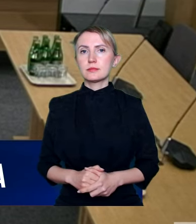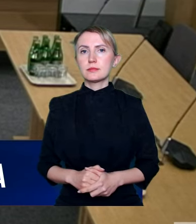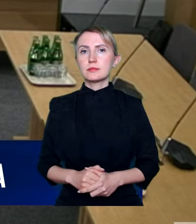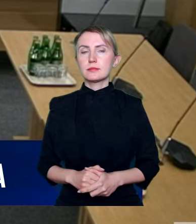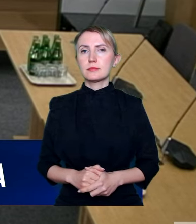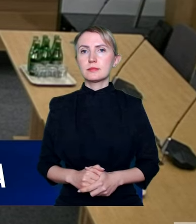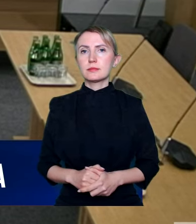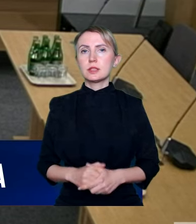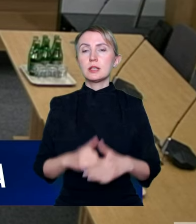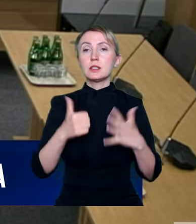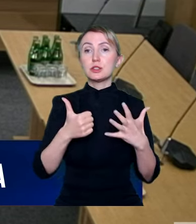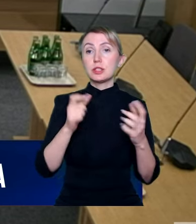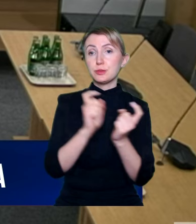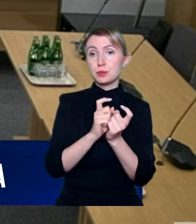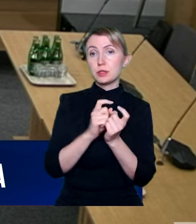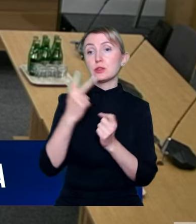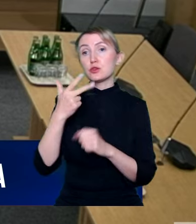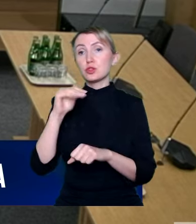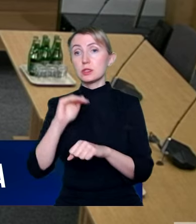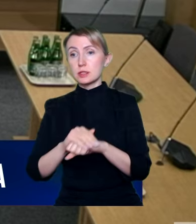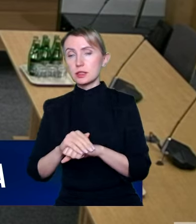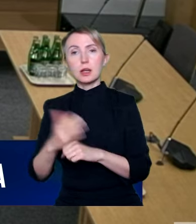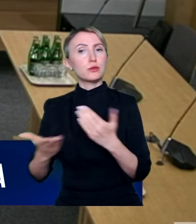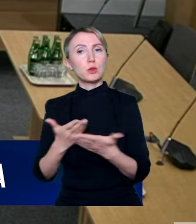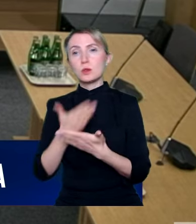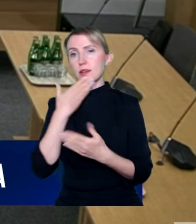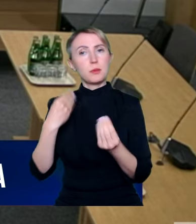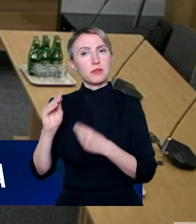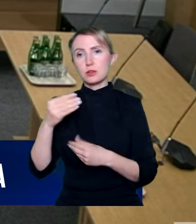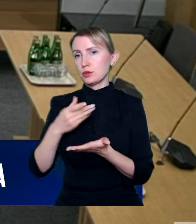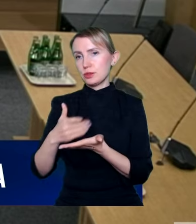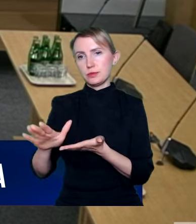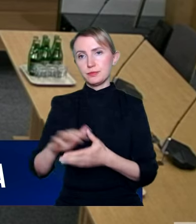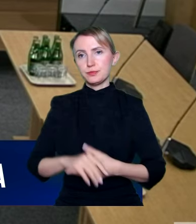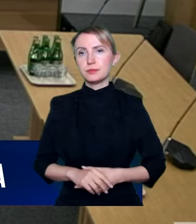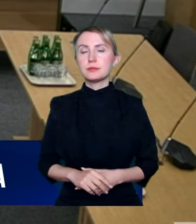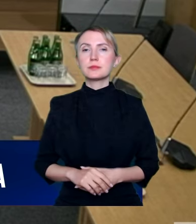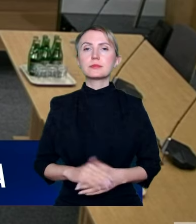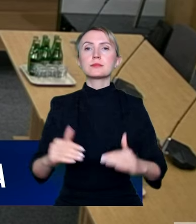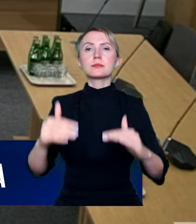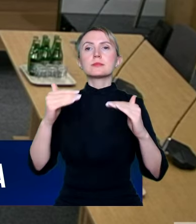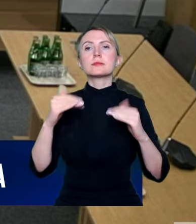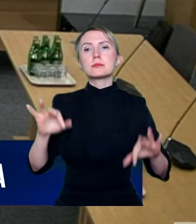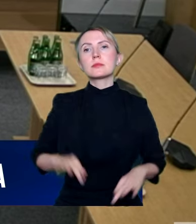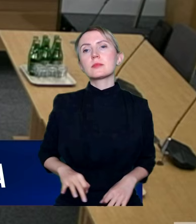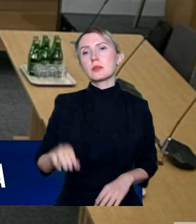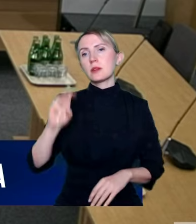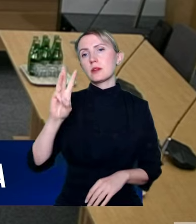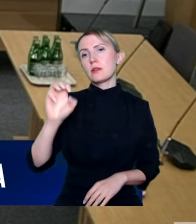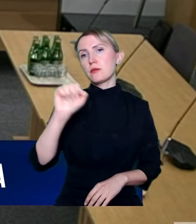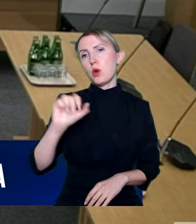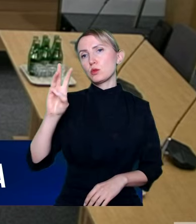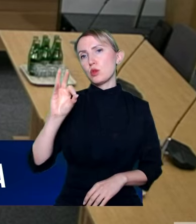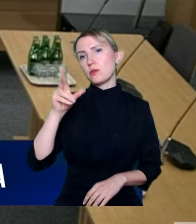6 głosów przeciw, 3 za. Wniosek nie uzyskał większości. Kto jest za wnioskiem o powołanie pana Wąsowskiego? Kto jest